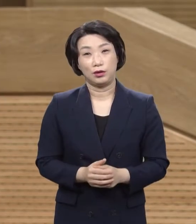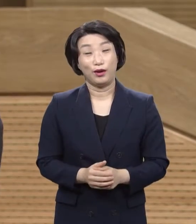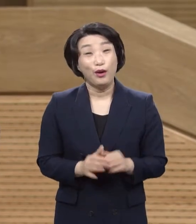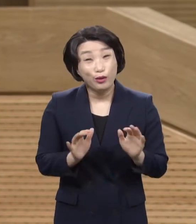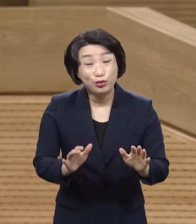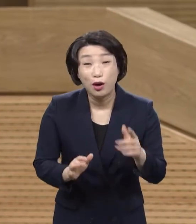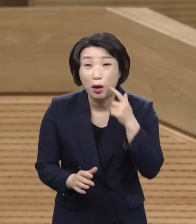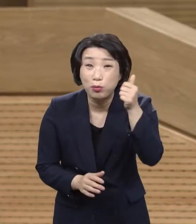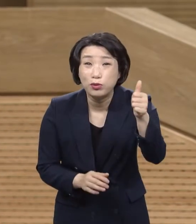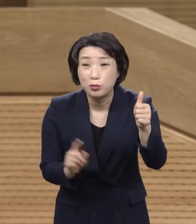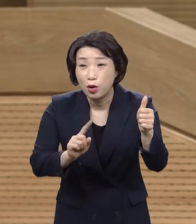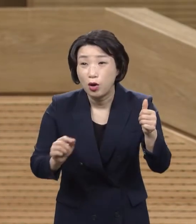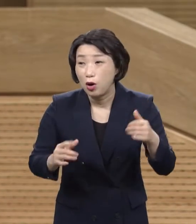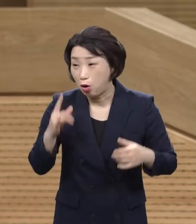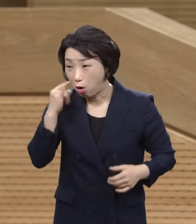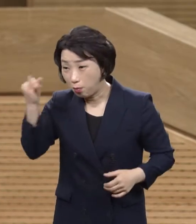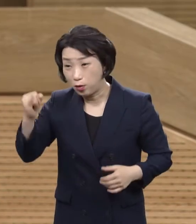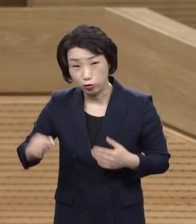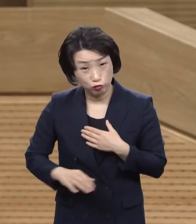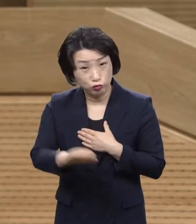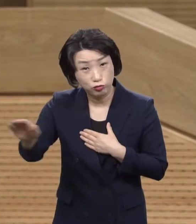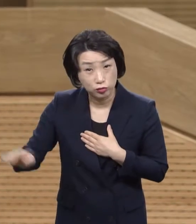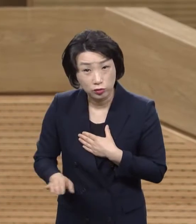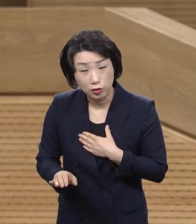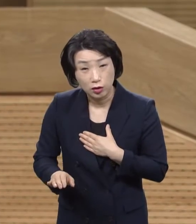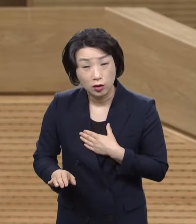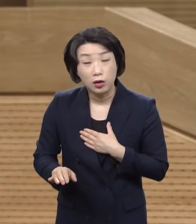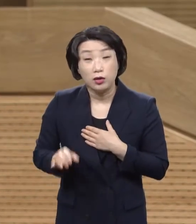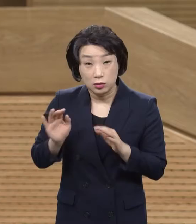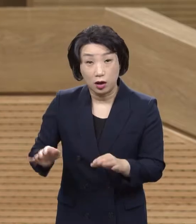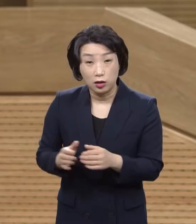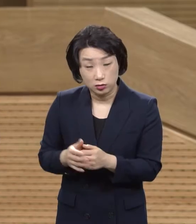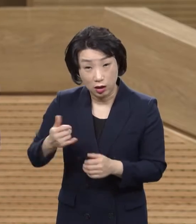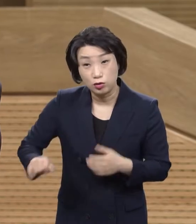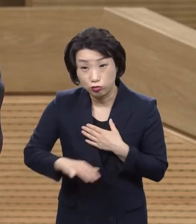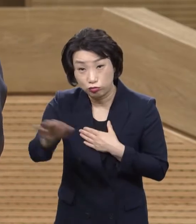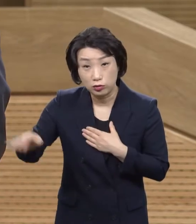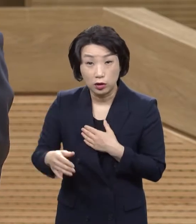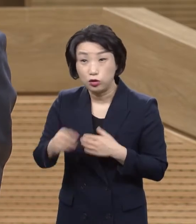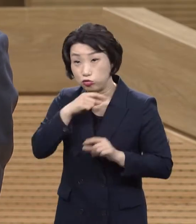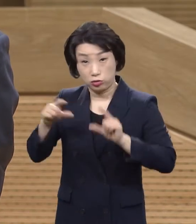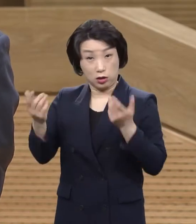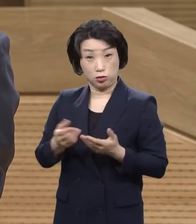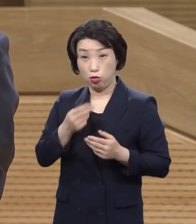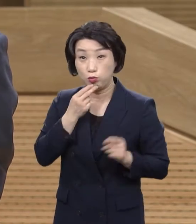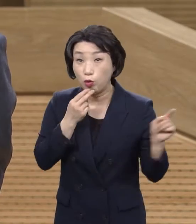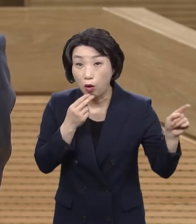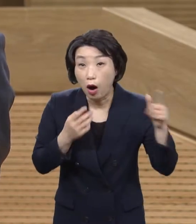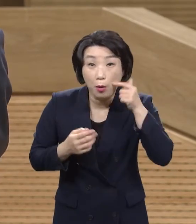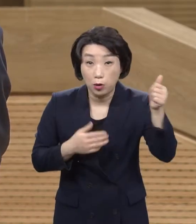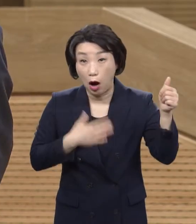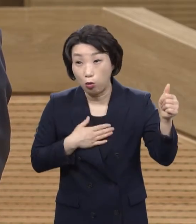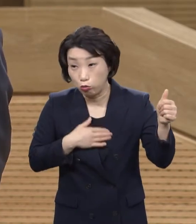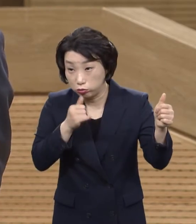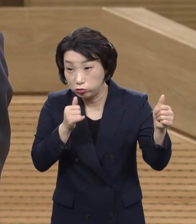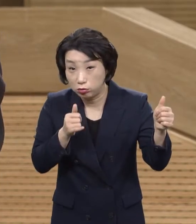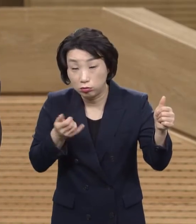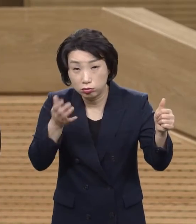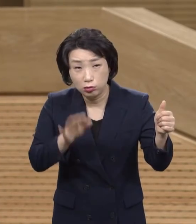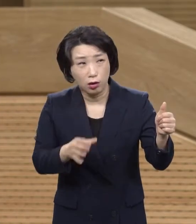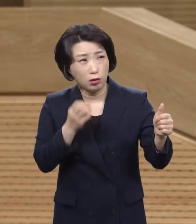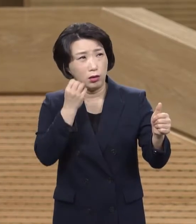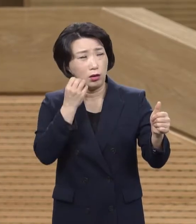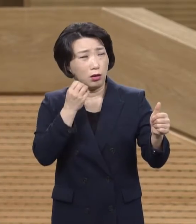빤히 우리 어머니나 우리 자녀들이 일하지 않는 걸 알면서도